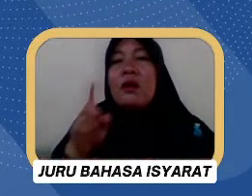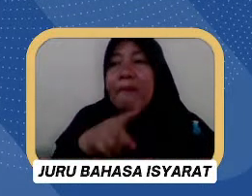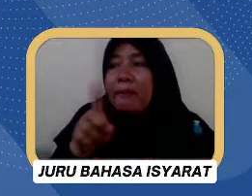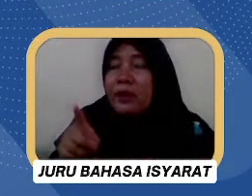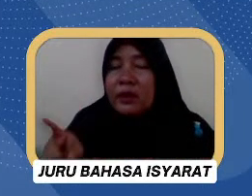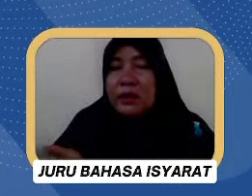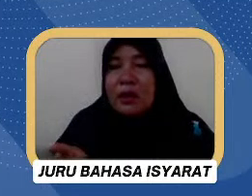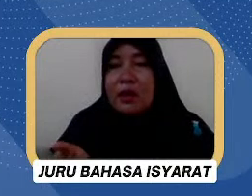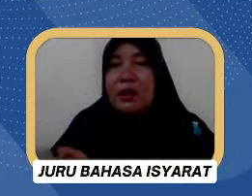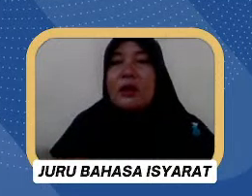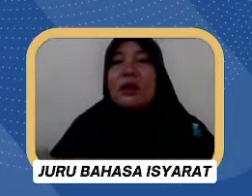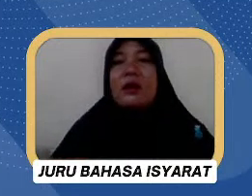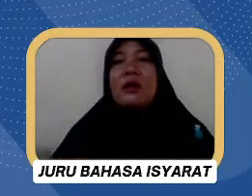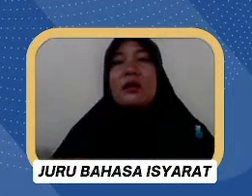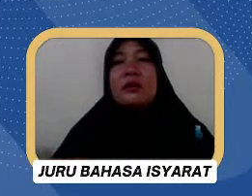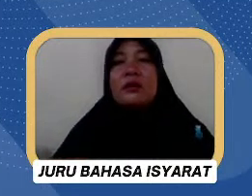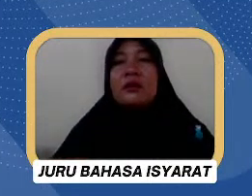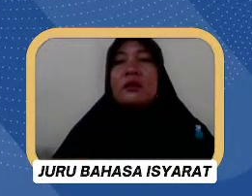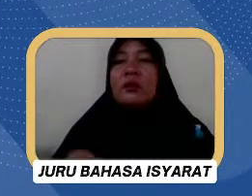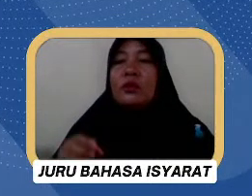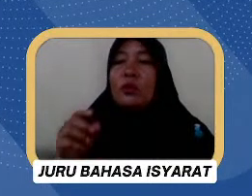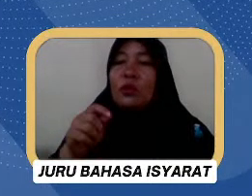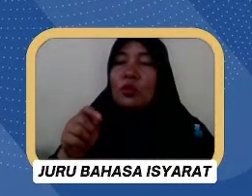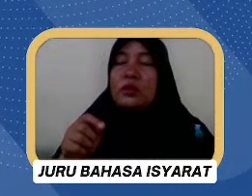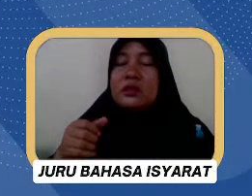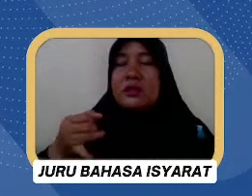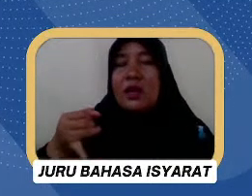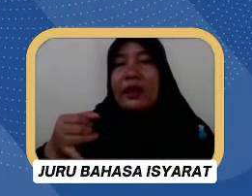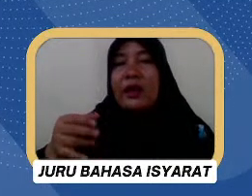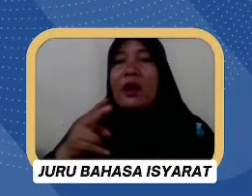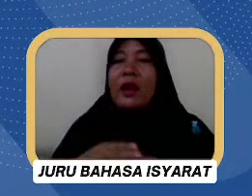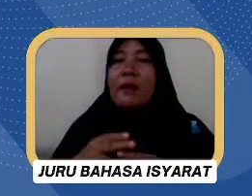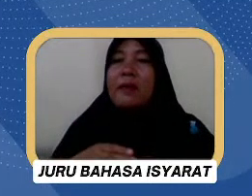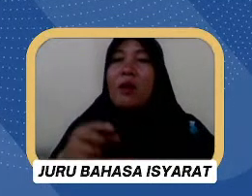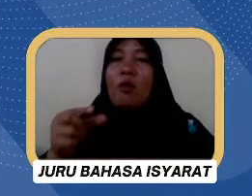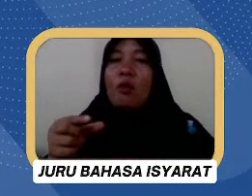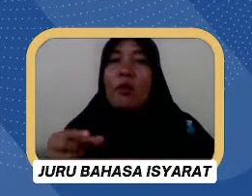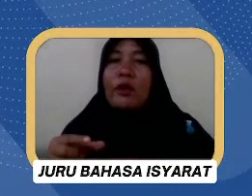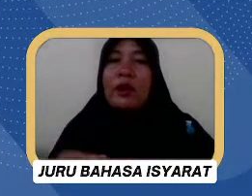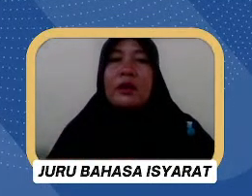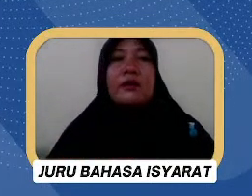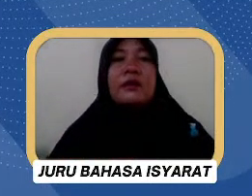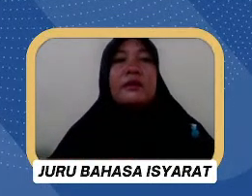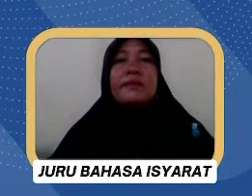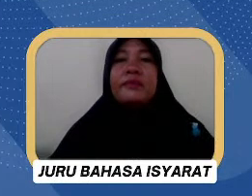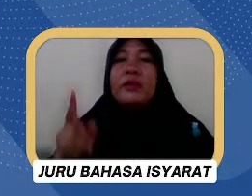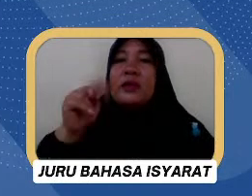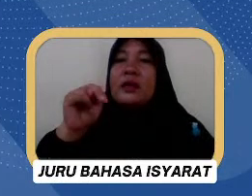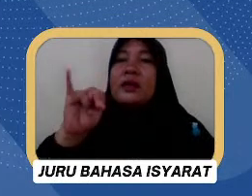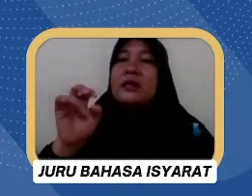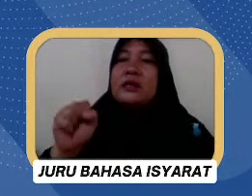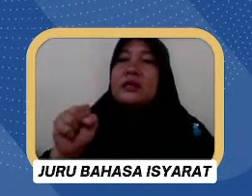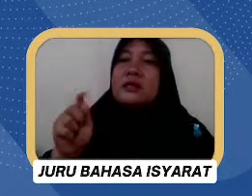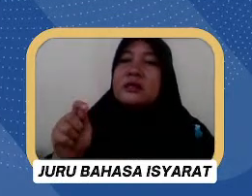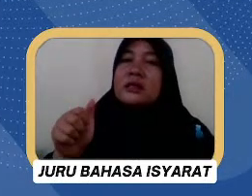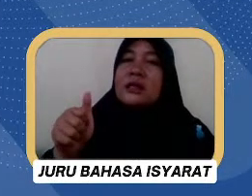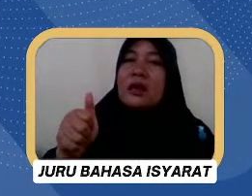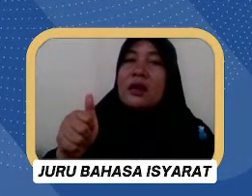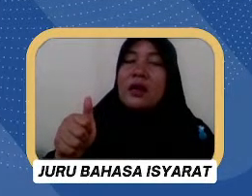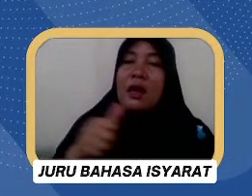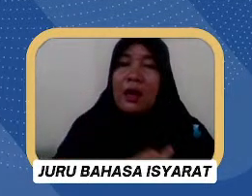nama baik, ada penistaan, mungkin yang ini mungkin penistaan agama, kemungkinan yang lebih pas.